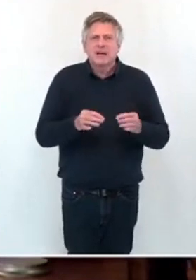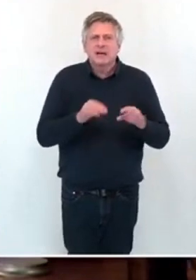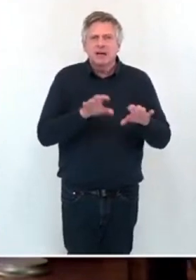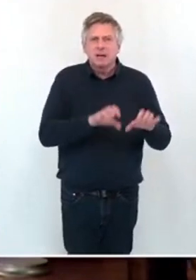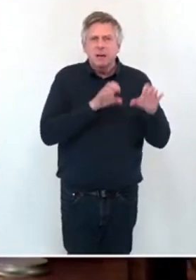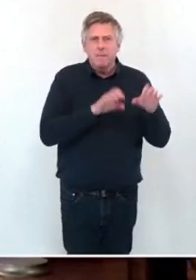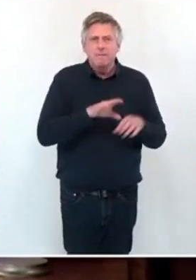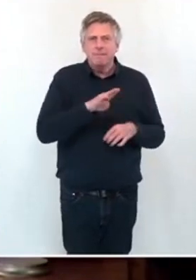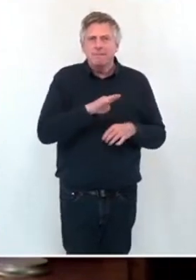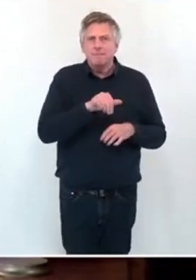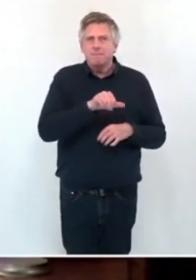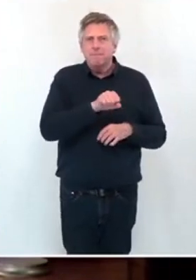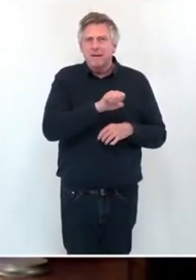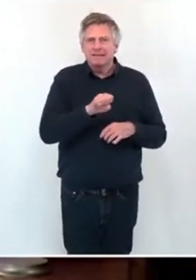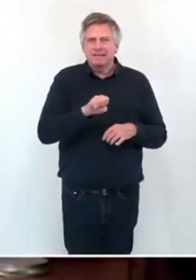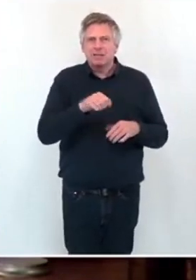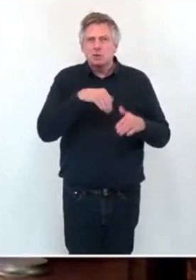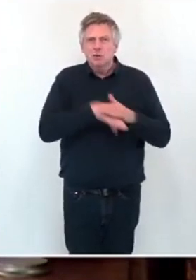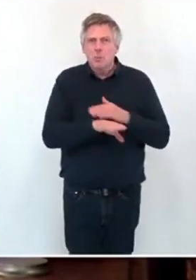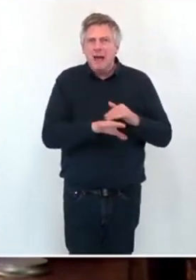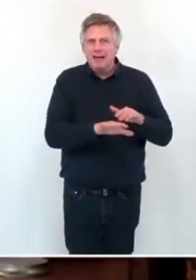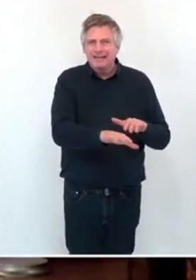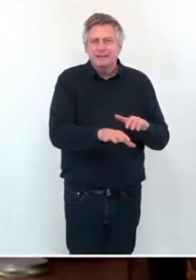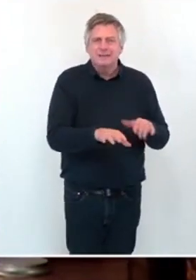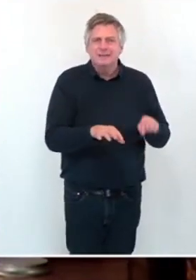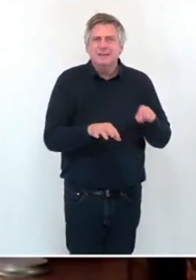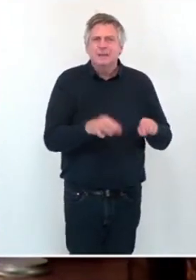sous-marine va permettre aux 3 équipes